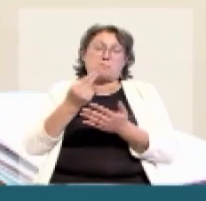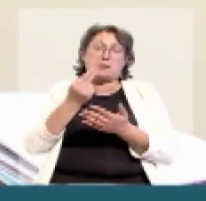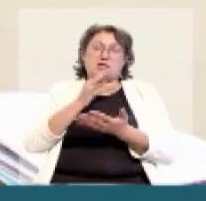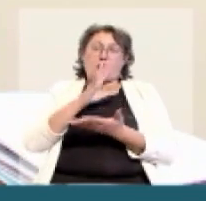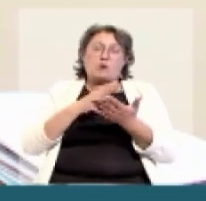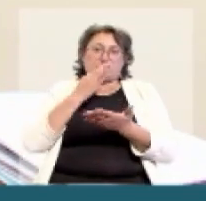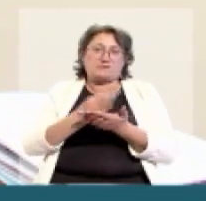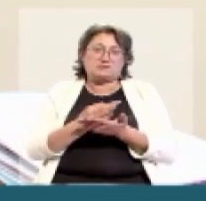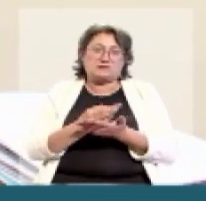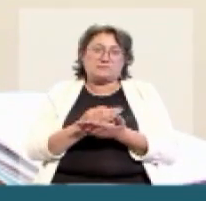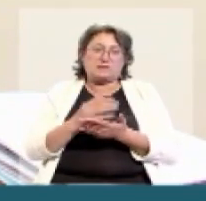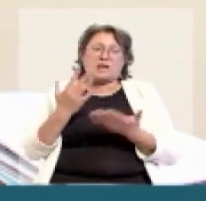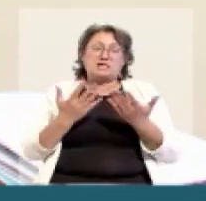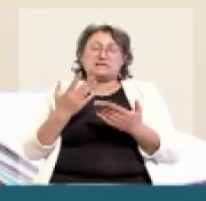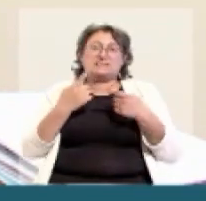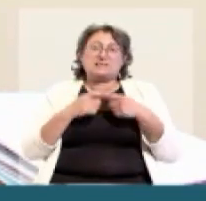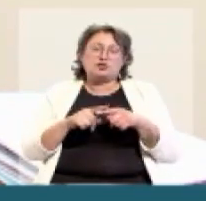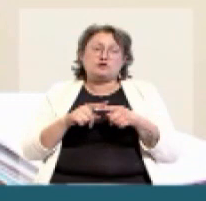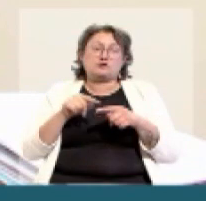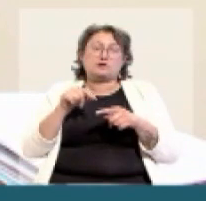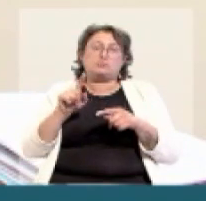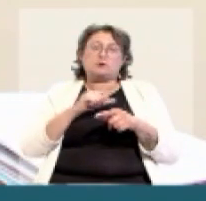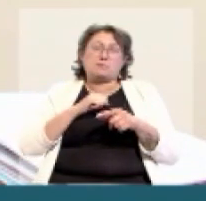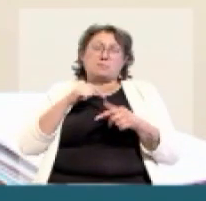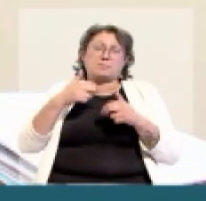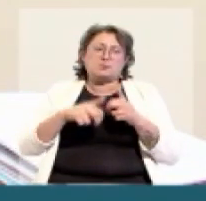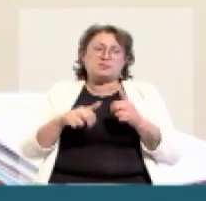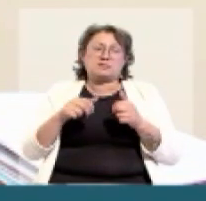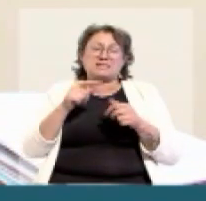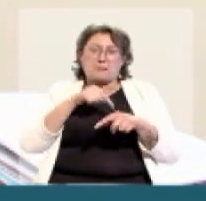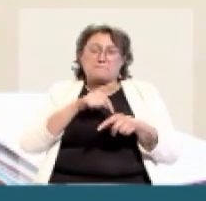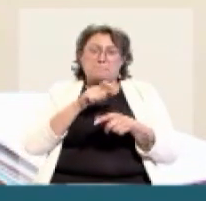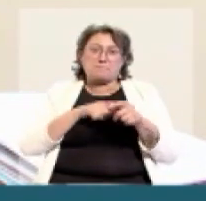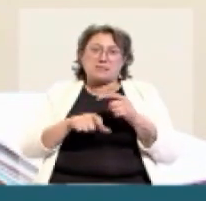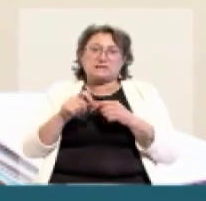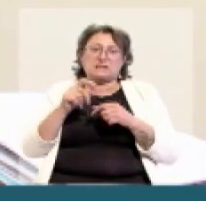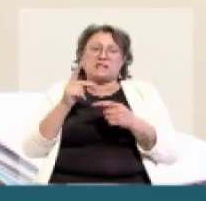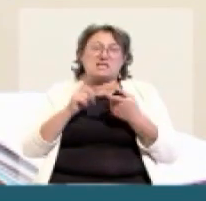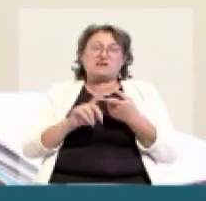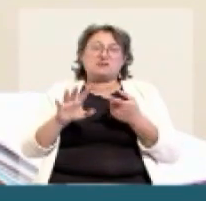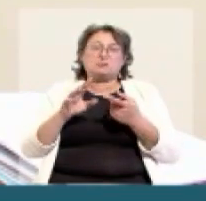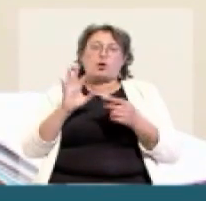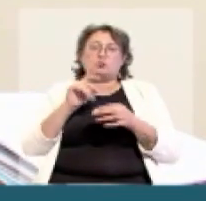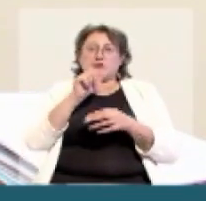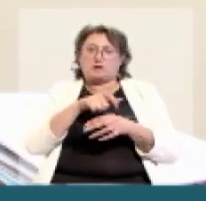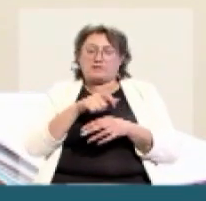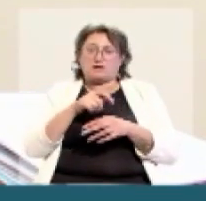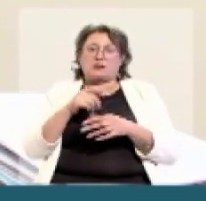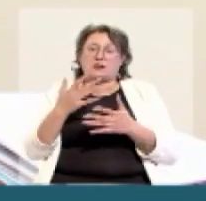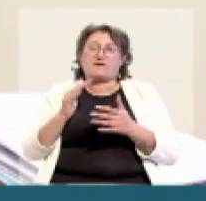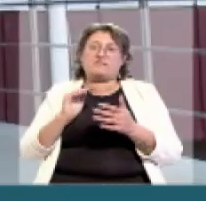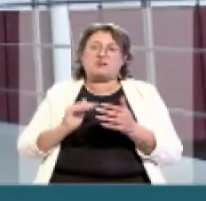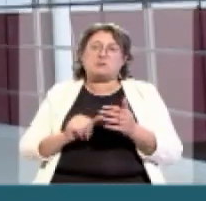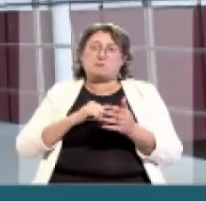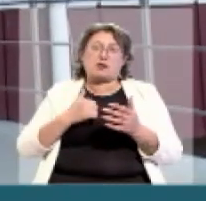ответственны они являются. А в случае, если технического там какого-то самого повреждения, то есть самого браслета, независимо от самого этого осужденного, то, соответственно, фирма сама